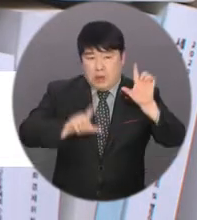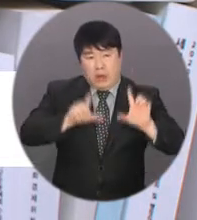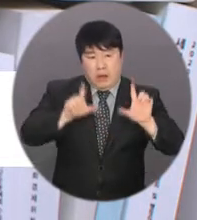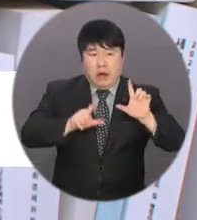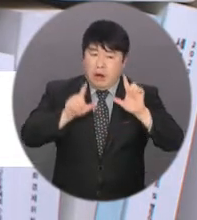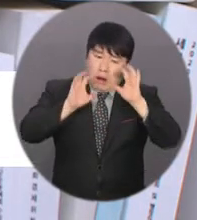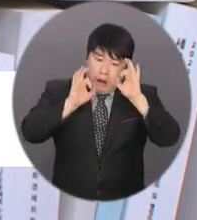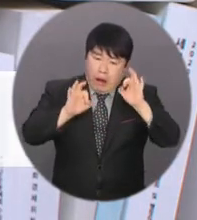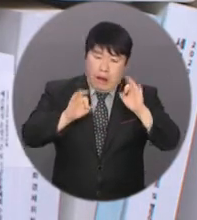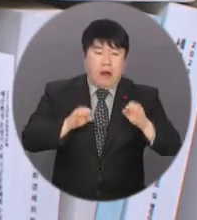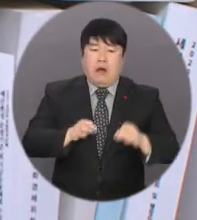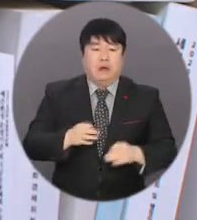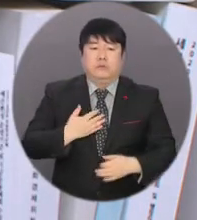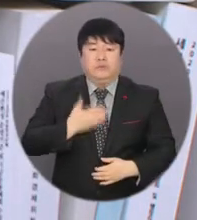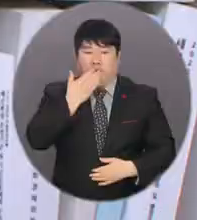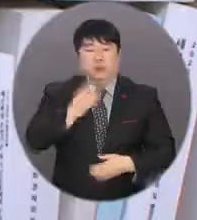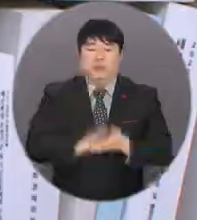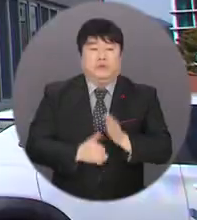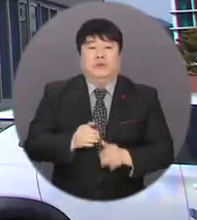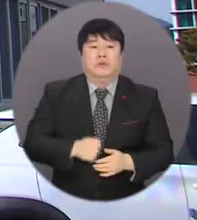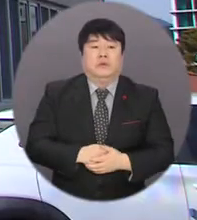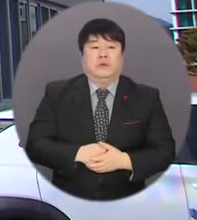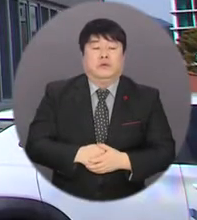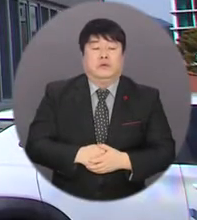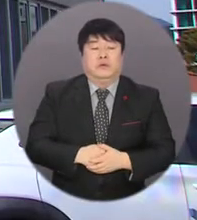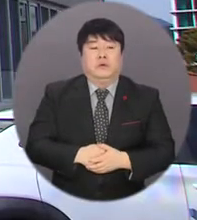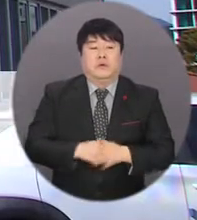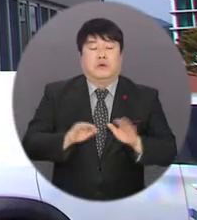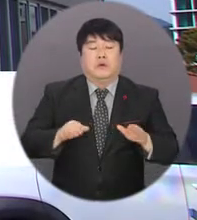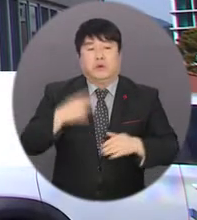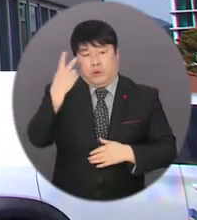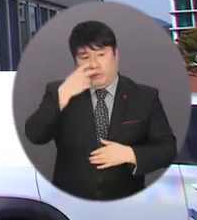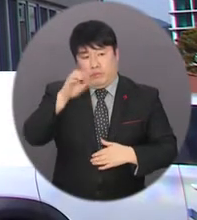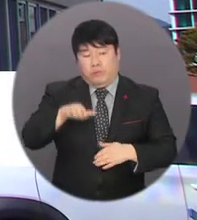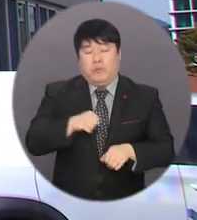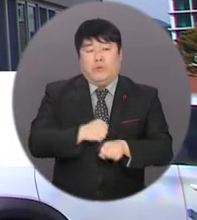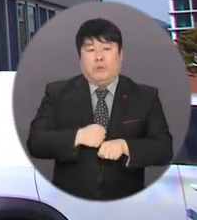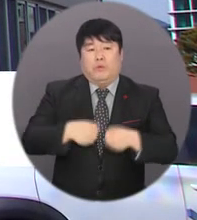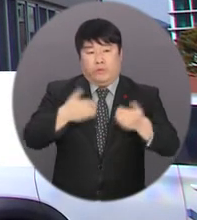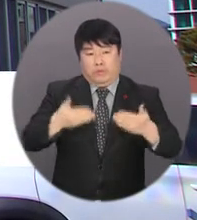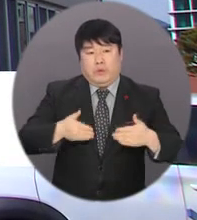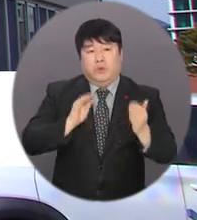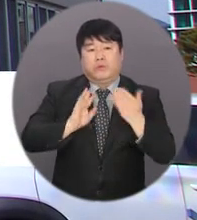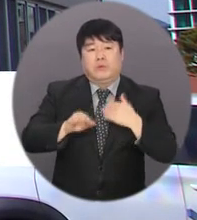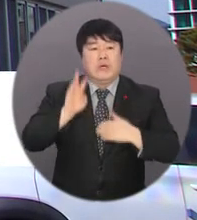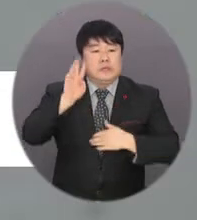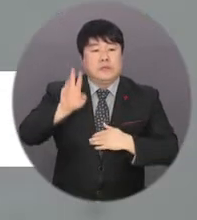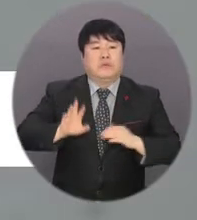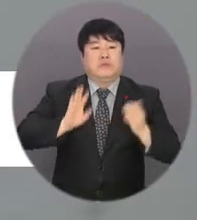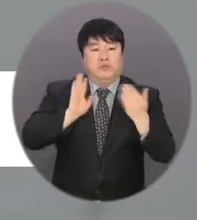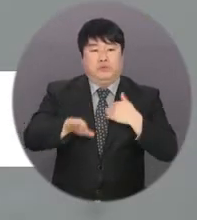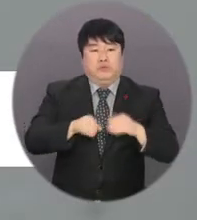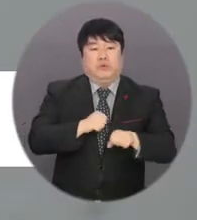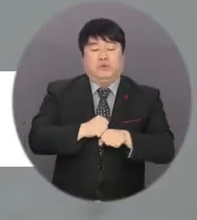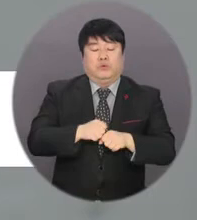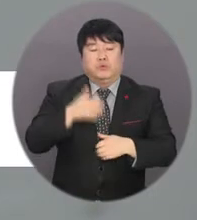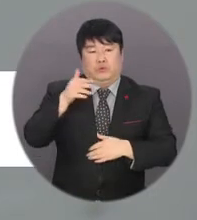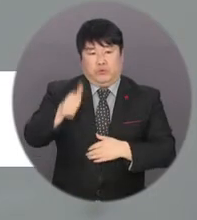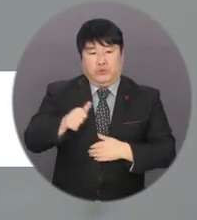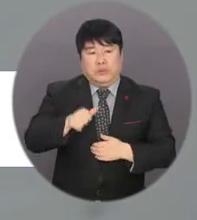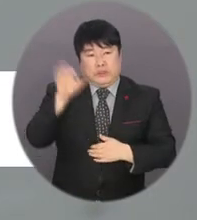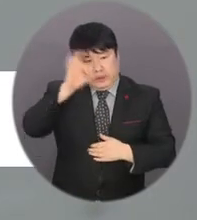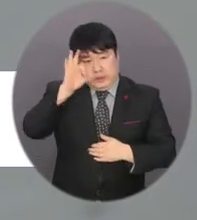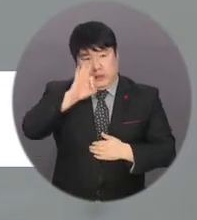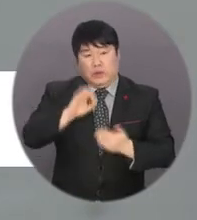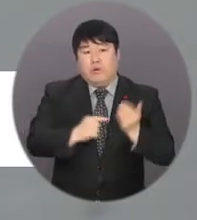경찰을 아예 알아볼 수가 없어요. 심지어 보호소는 임계받은 뒤 3일이 지나서야 주인을 찾는 공고문을